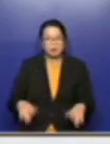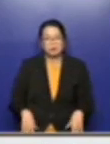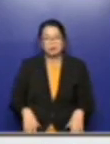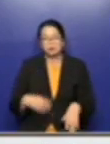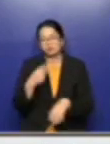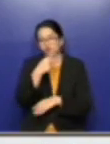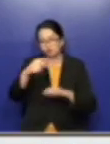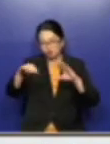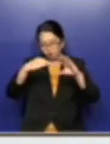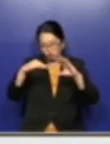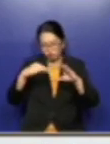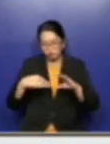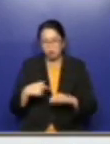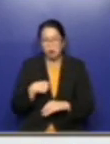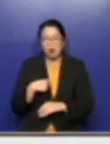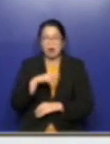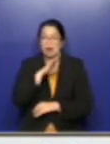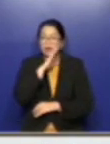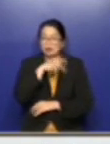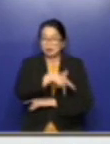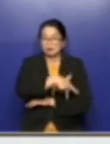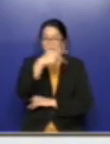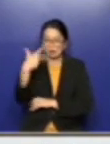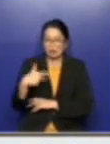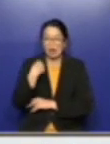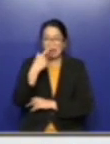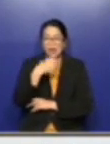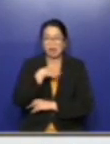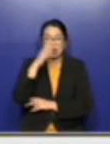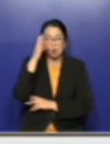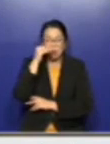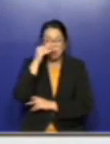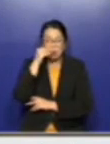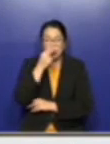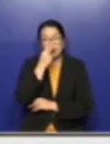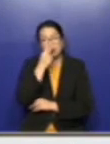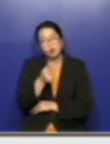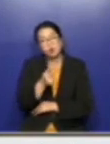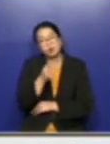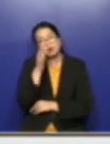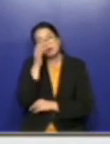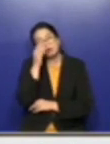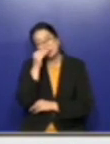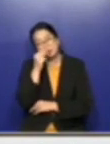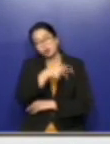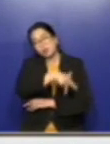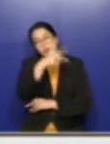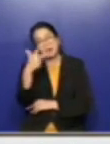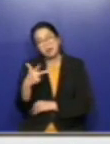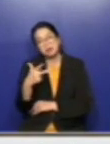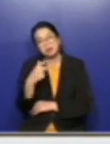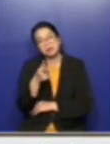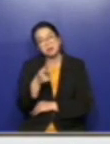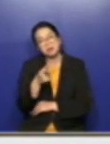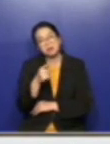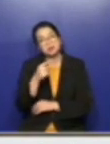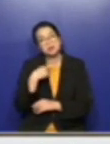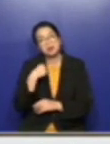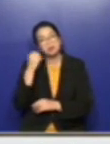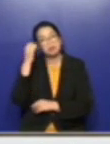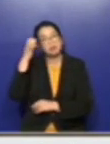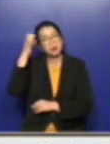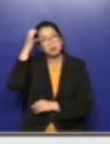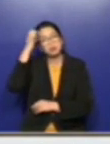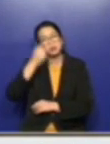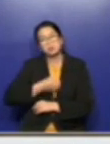าสถานีนี้ถ้าใครอยากง่วงนอนตอนดึกๆเลยให้เปิดไว้มันจะเหมือนดูสารคดีจะเคลิ้มไปเรื่อยๆไม่ต้องไปนอนนับแกะเดี๋ยว